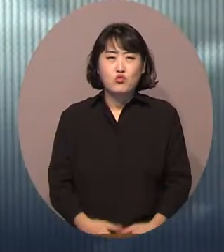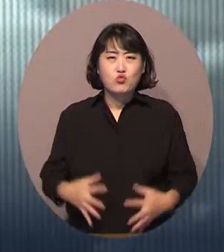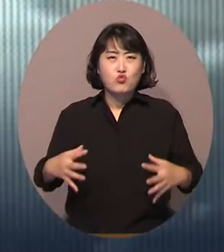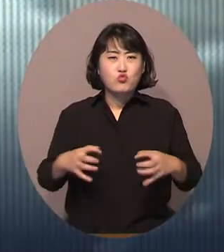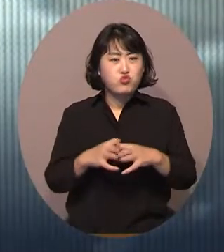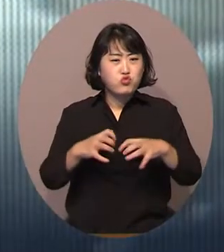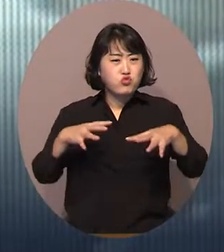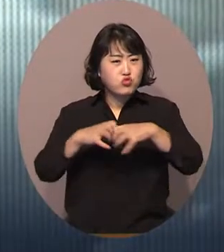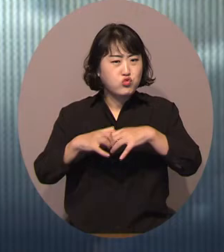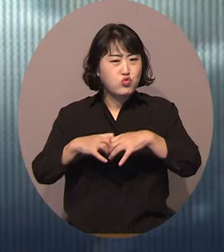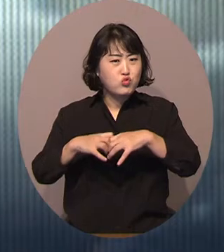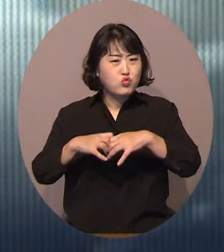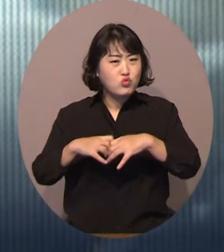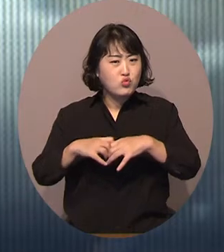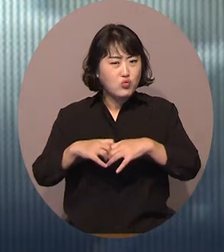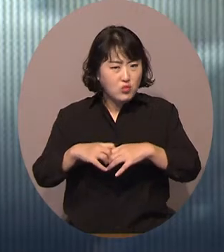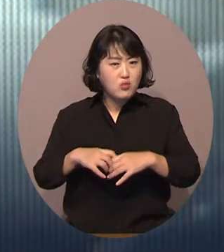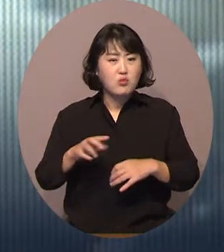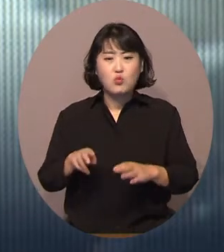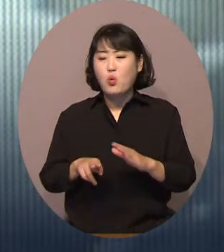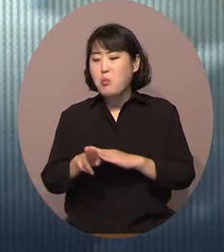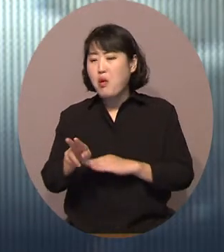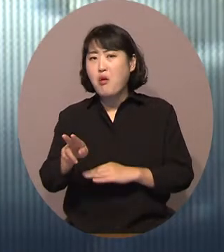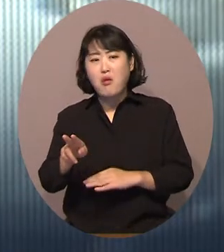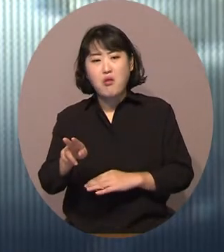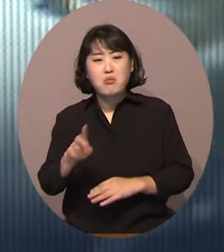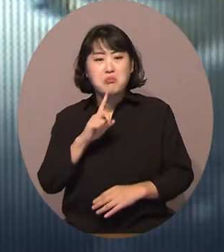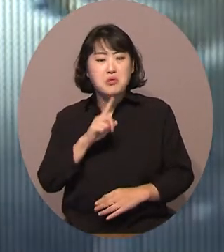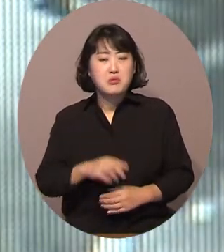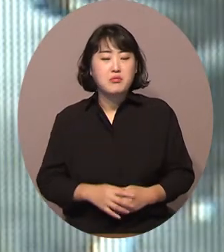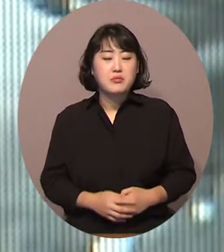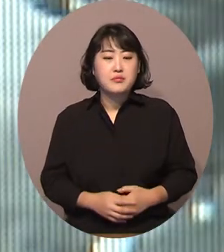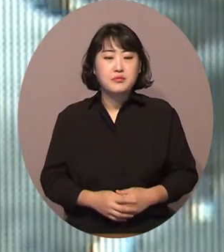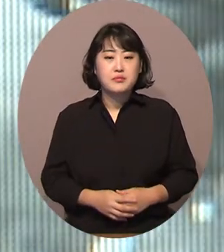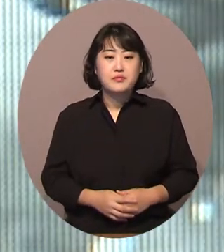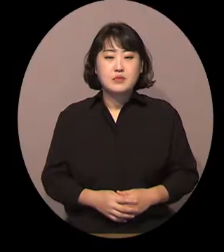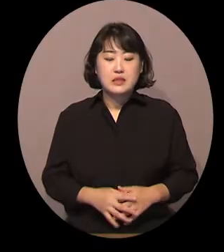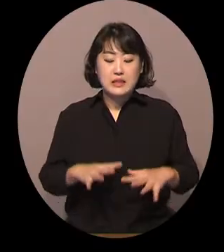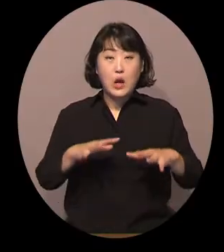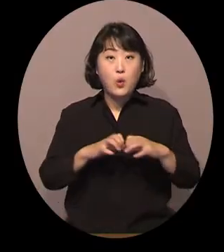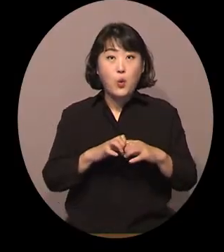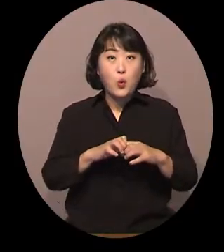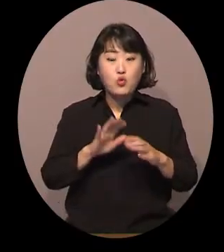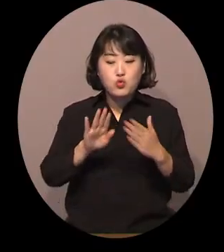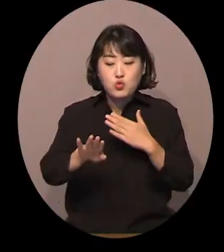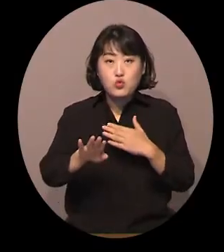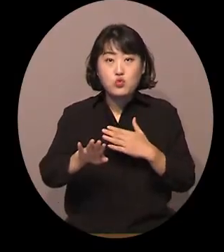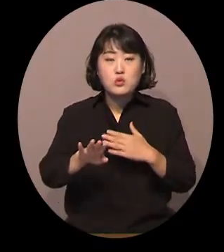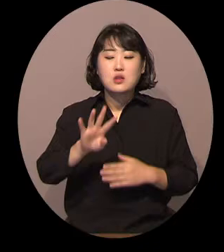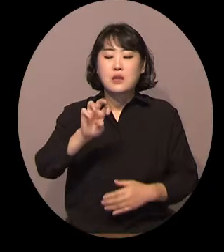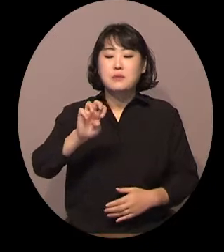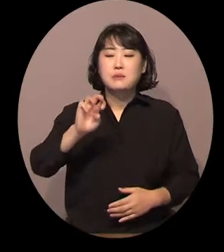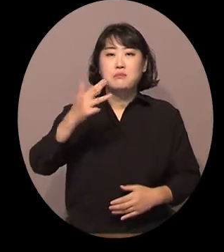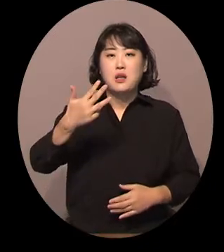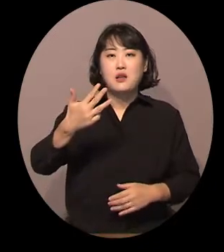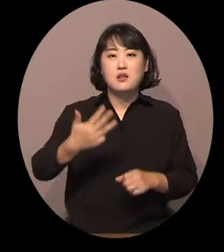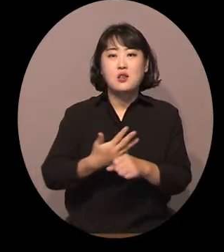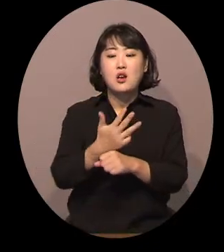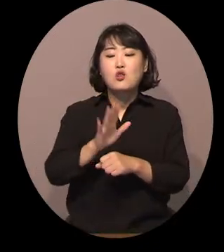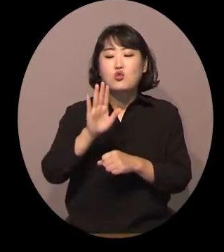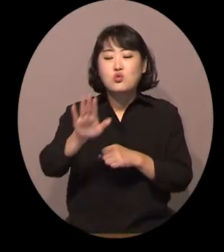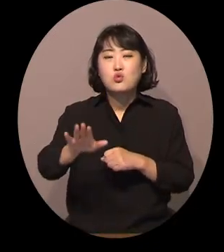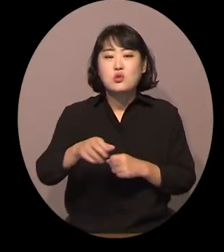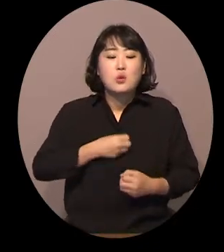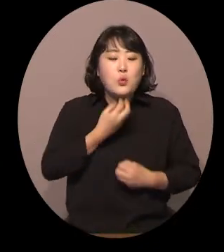쿵쿵고 리 도망갔다고 그런 얘기를 하대 사고 38시간 만에 경찰에 자진 출석한